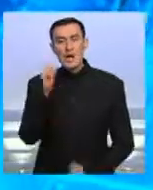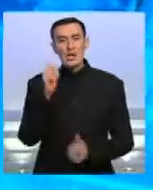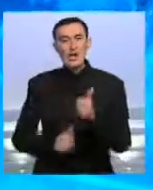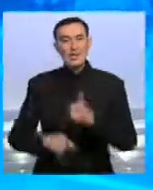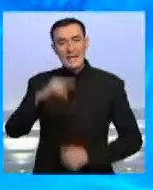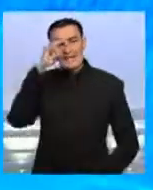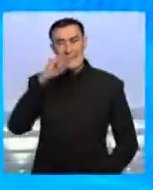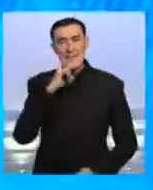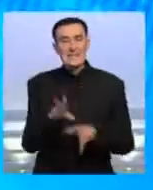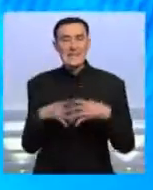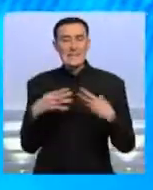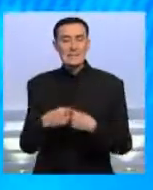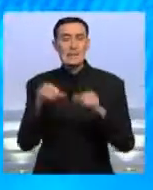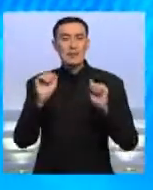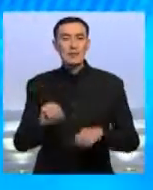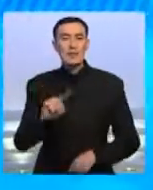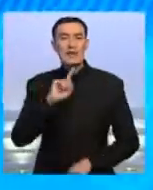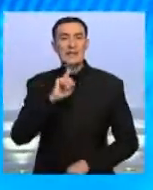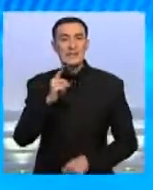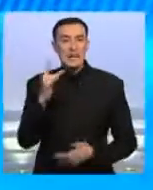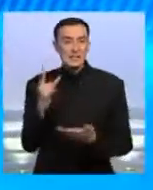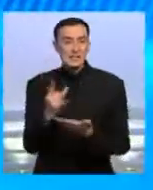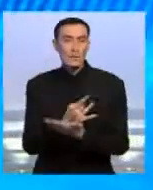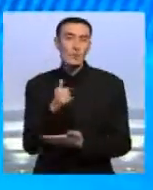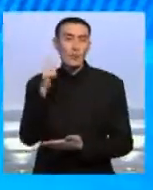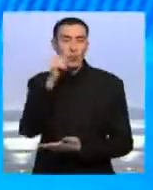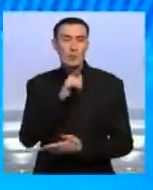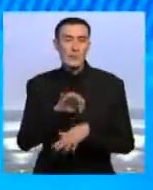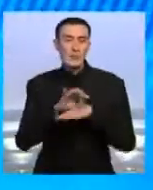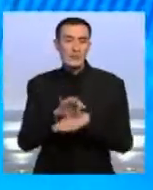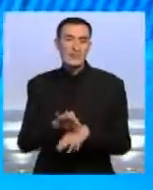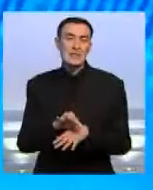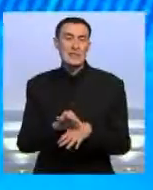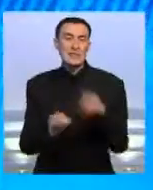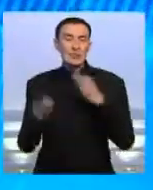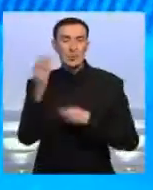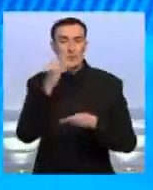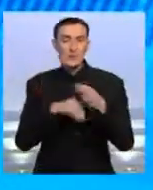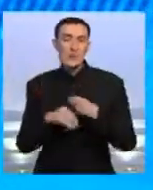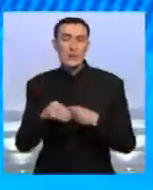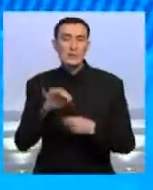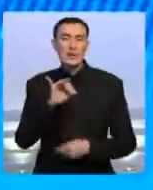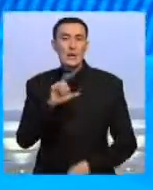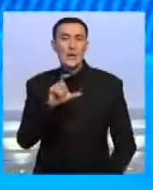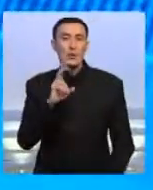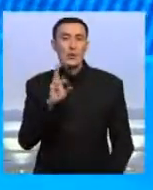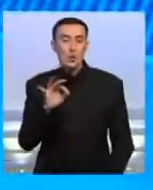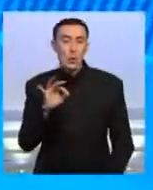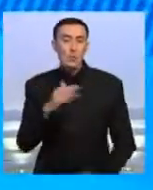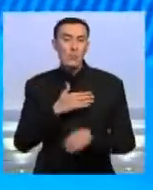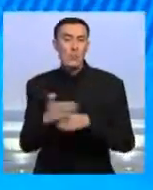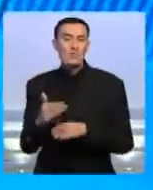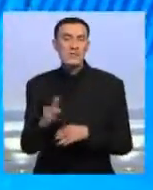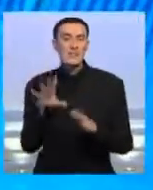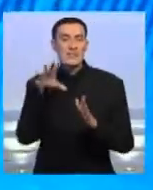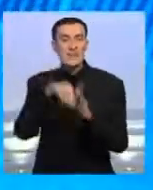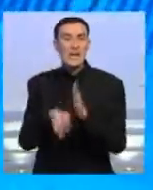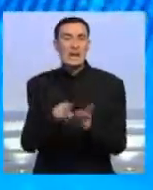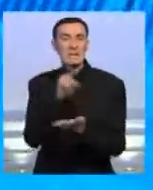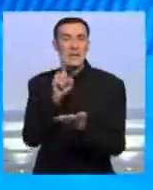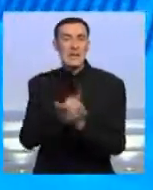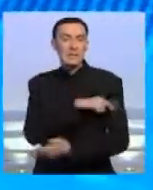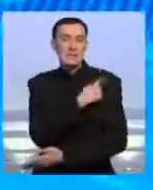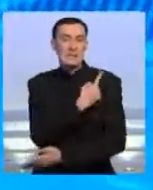Каждая казахстанская семья сможет раз в год бесплатно провести процедуру искусственного оплодотворения. Это станет возможным после внедрения обязательного